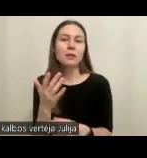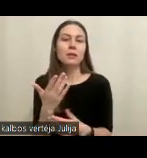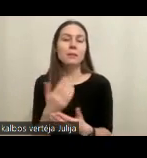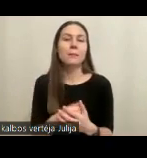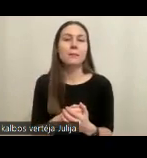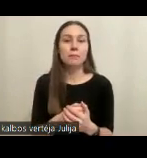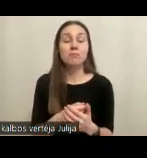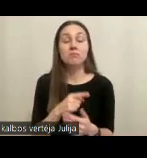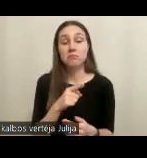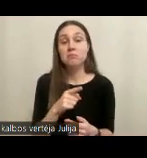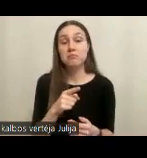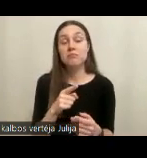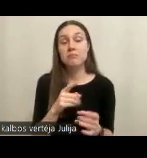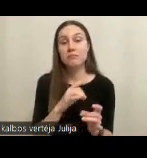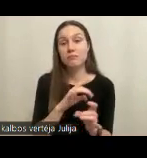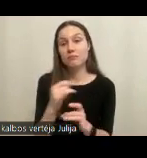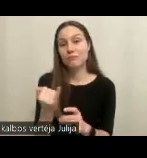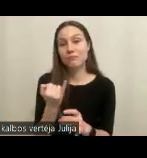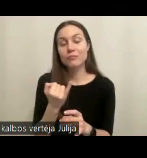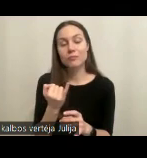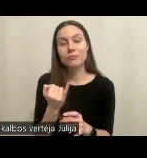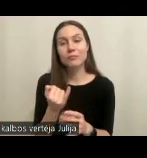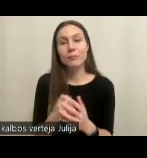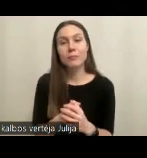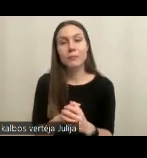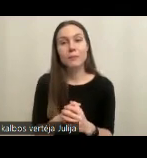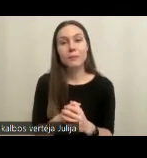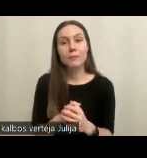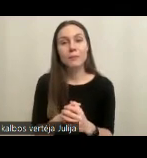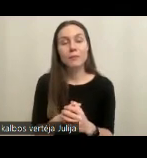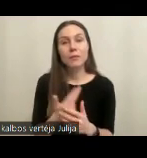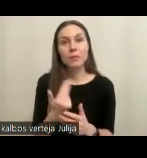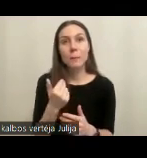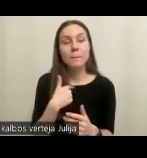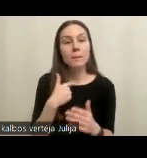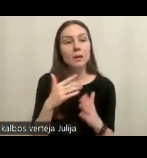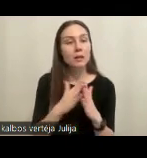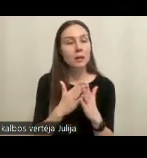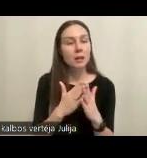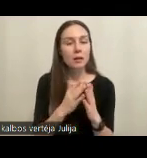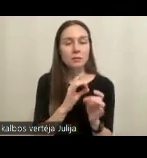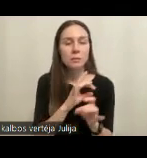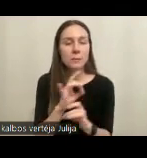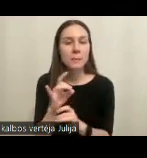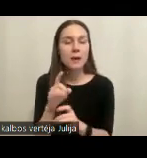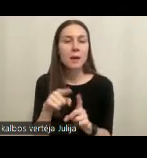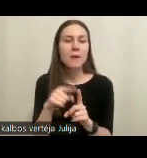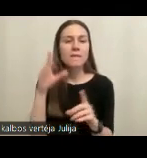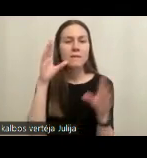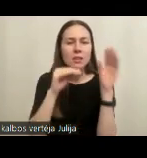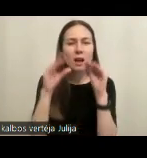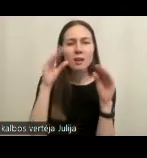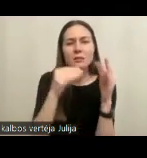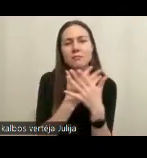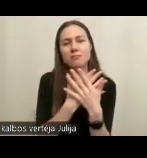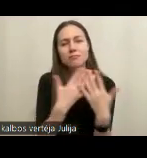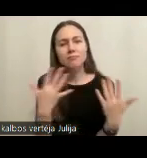yra įdomus pasirinkimas. Taip, man labai patinka įvairios knygos, kurios pilnos fantazijų,